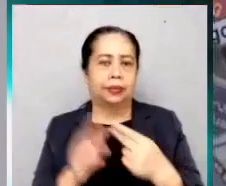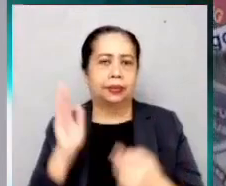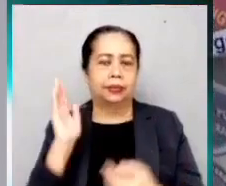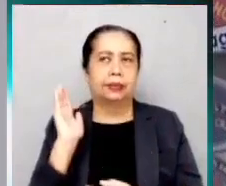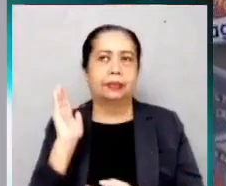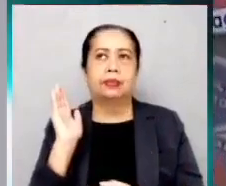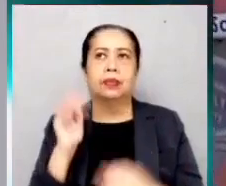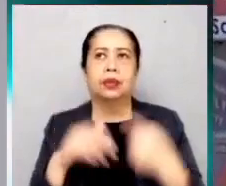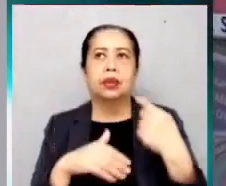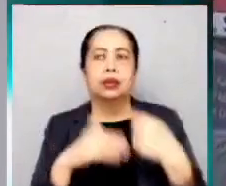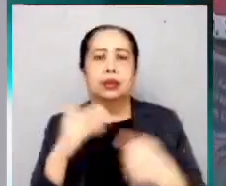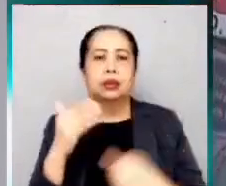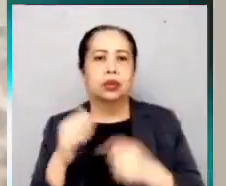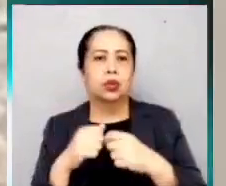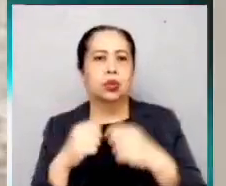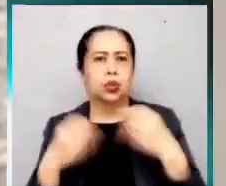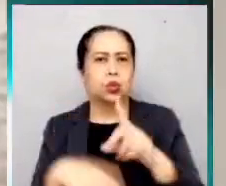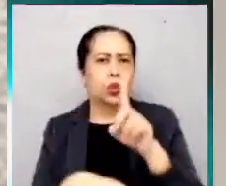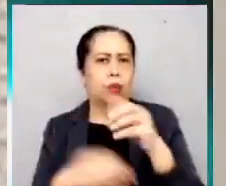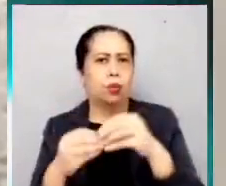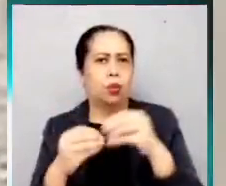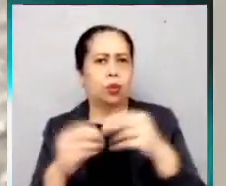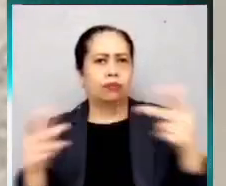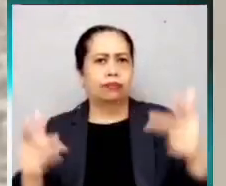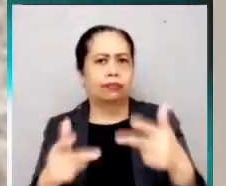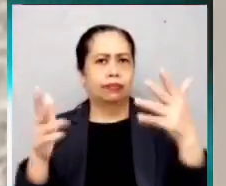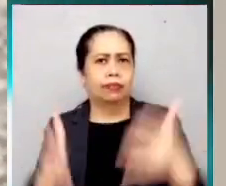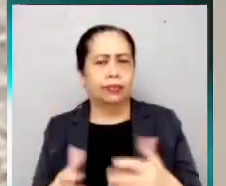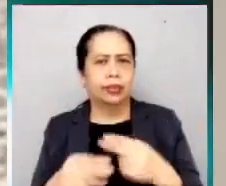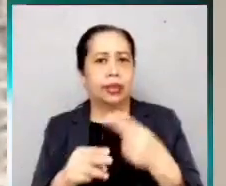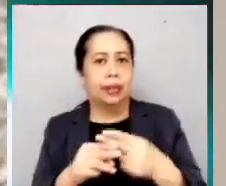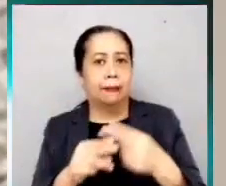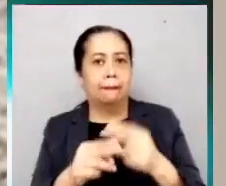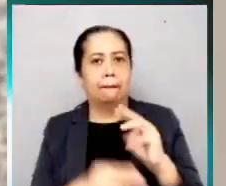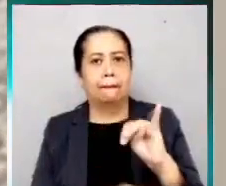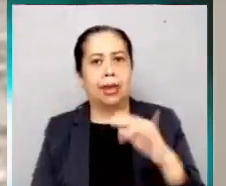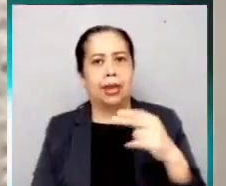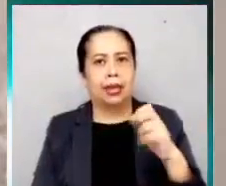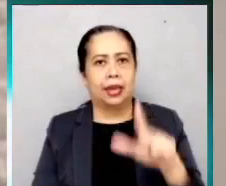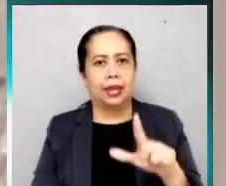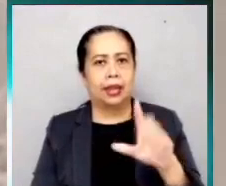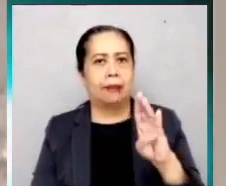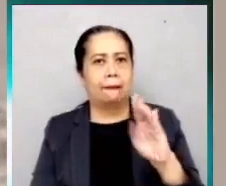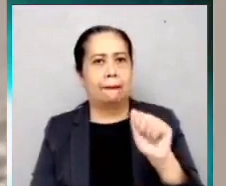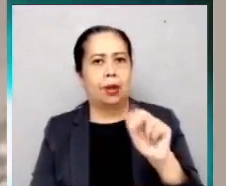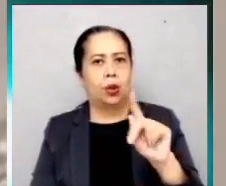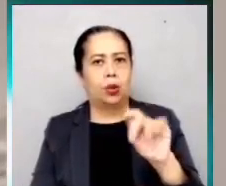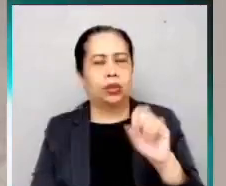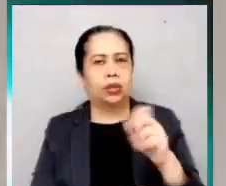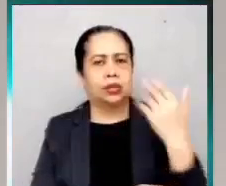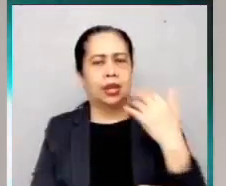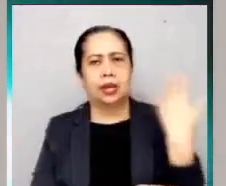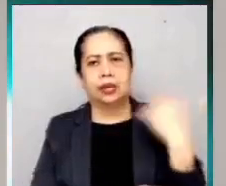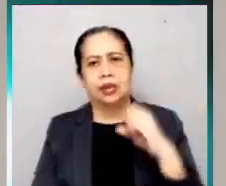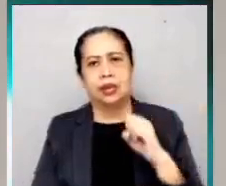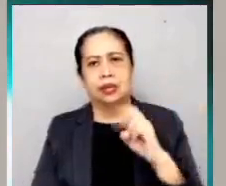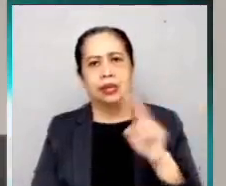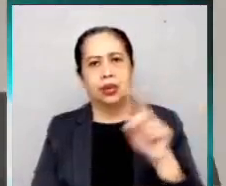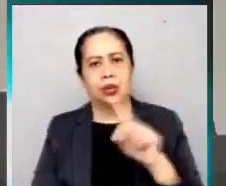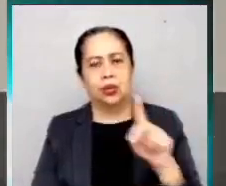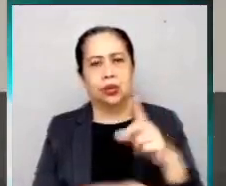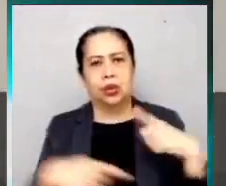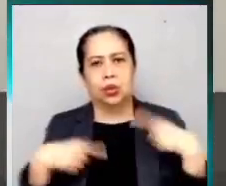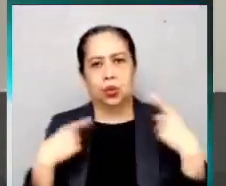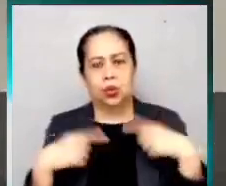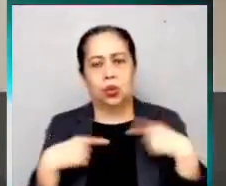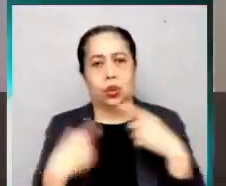ng pagkawala ng isa pang sabungero na si Michael Bautista sa Santa Cruz, Laguna noong April 2021. Ayon sa